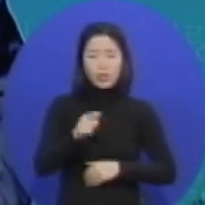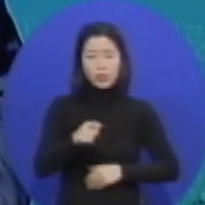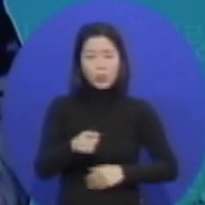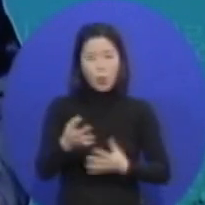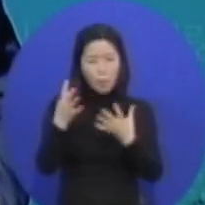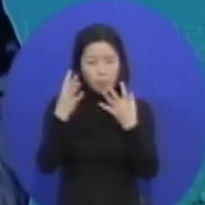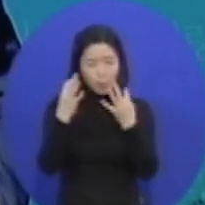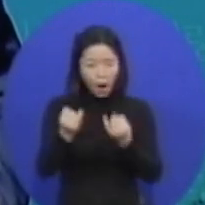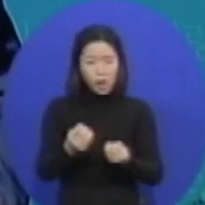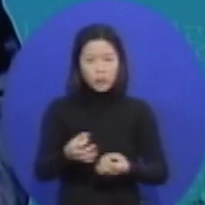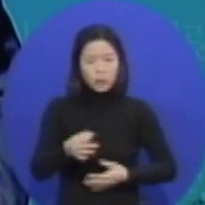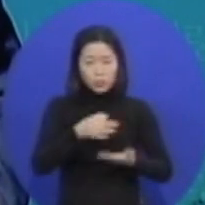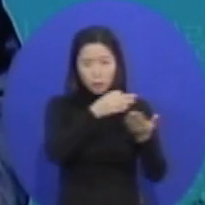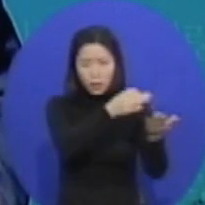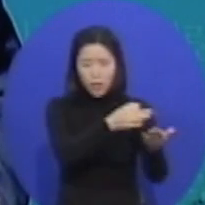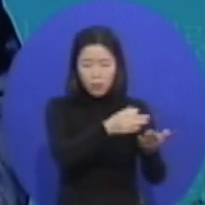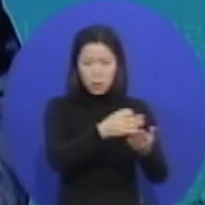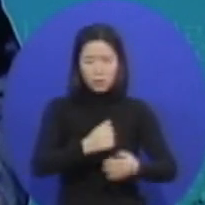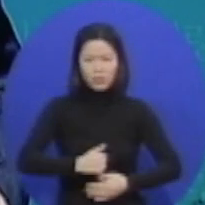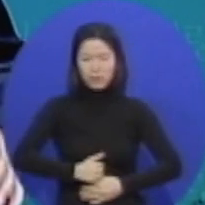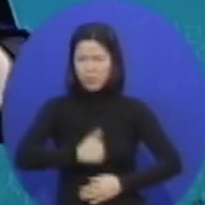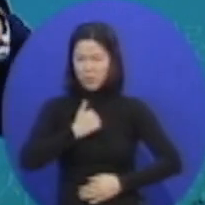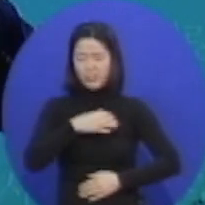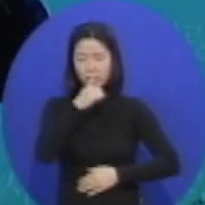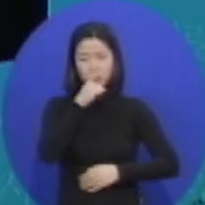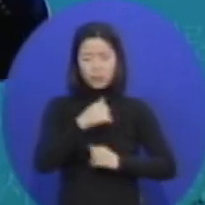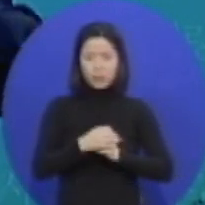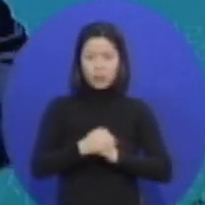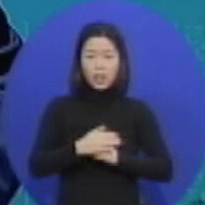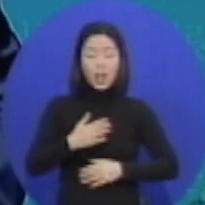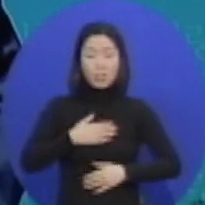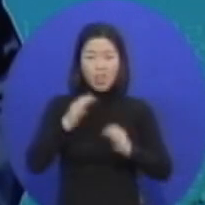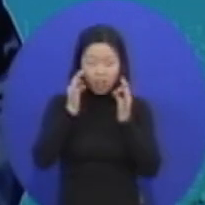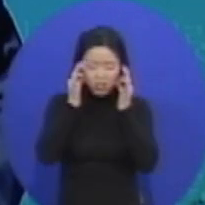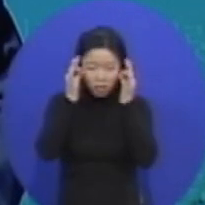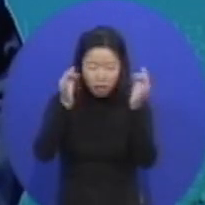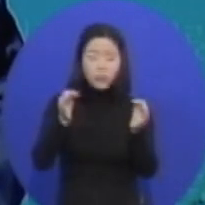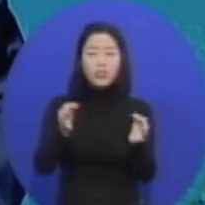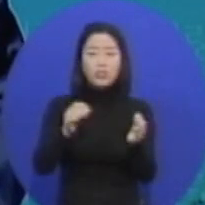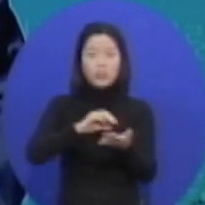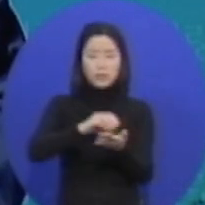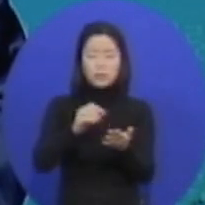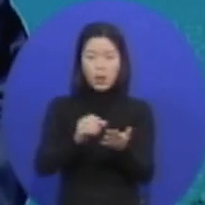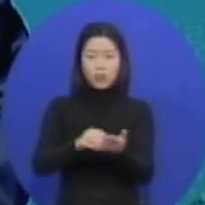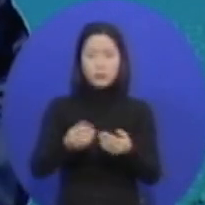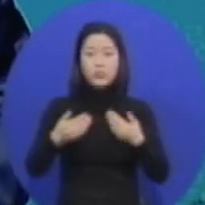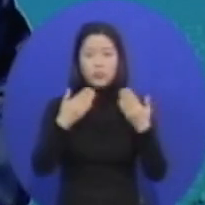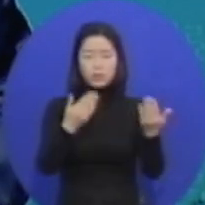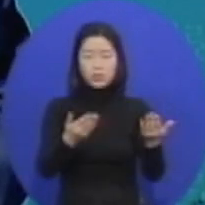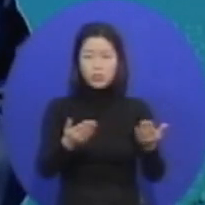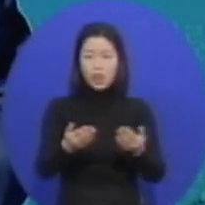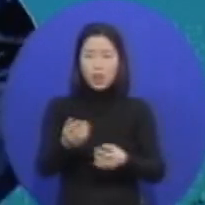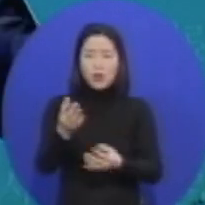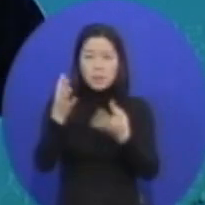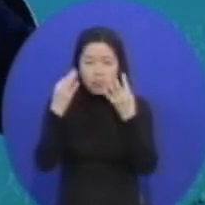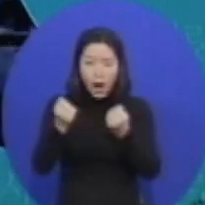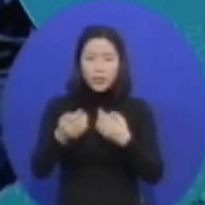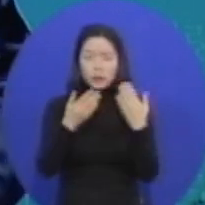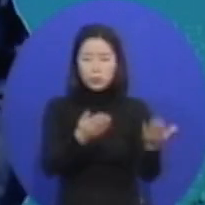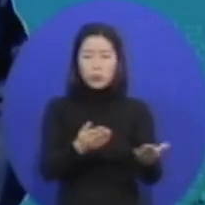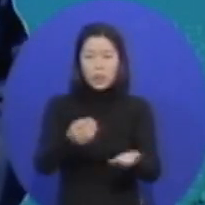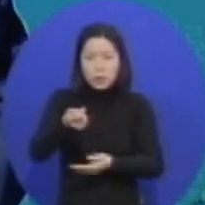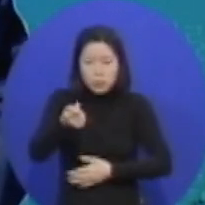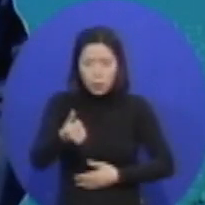그러면 짜증나지 5 그쵸 4 내 정성껏 하는 건데 뭘 더 많이 내가 더 내라 그러나 이렇게만